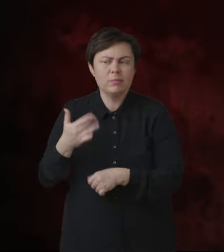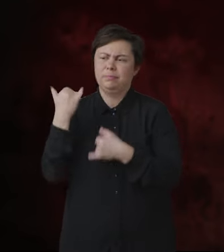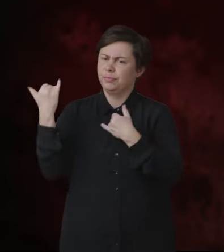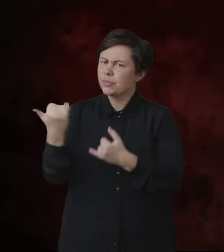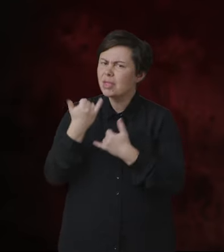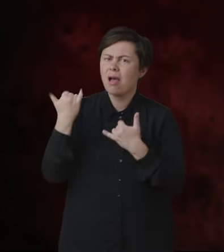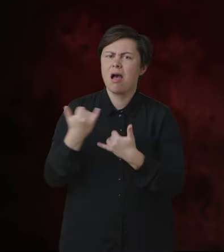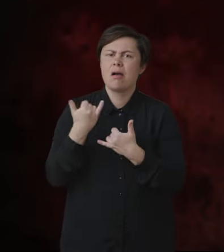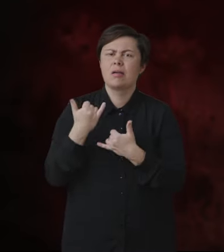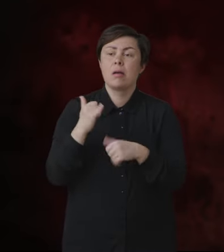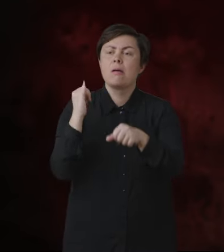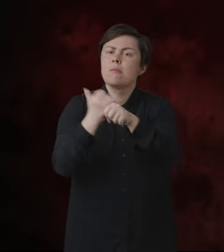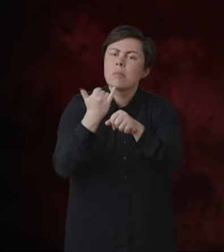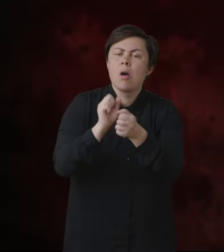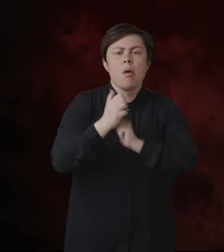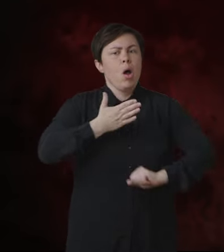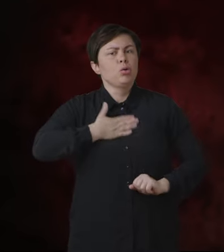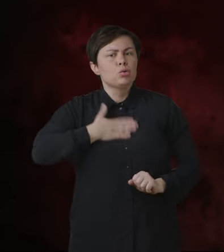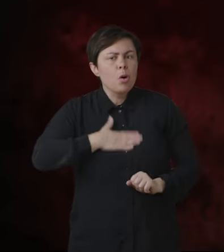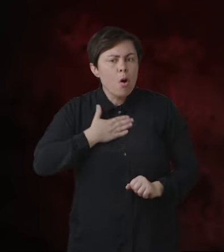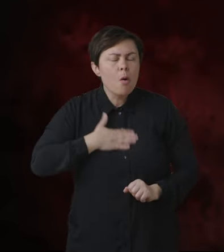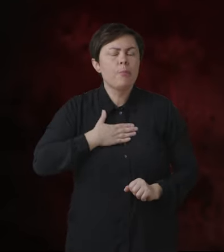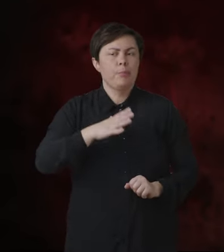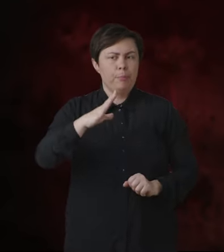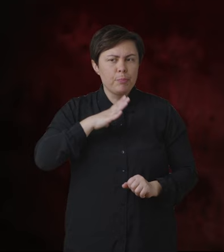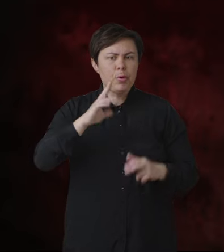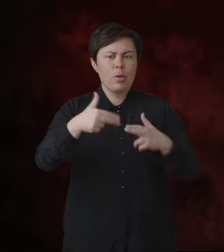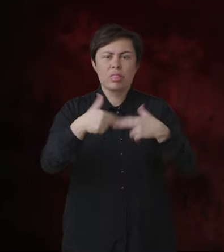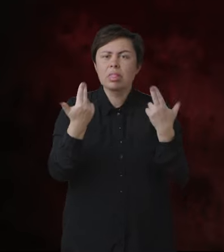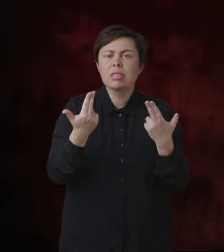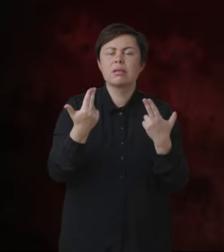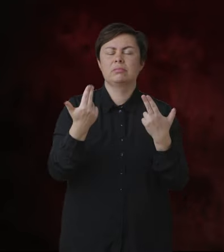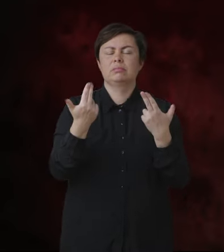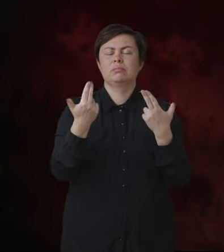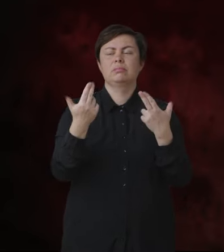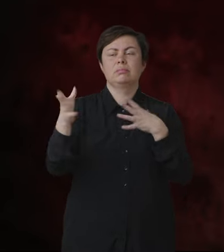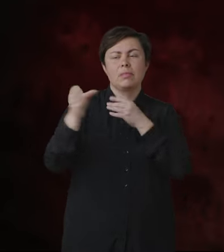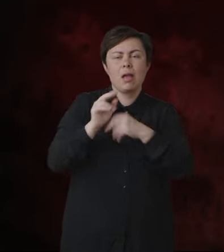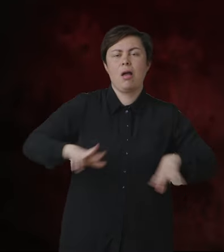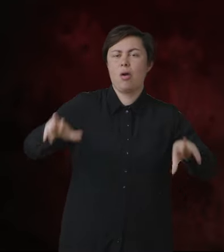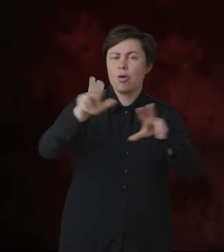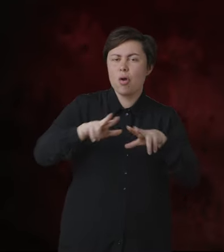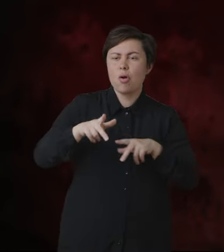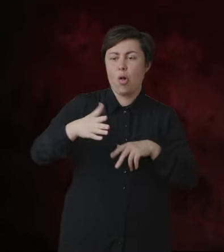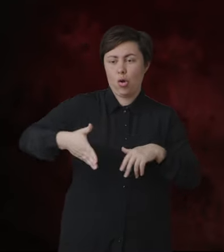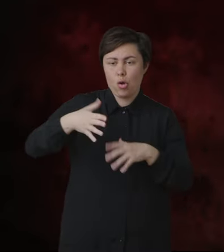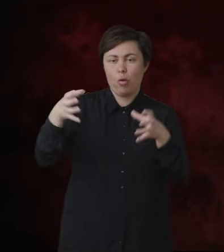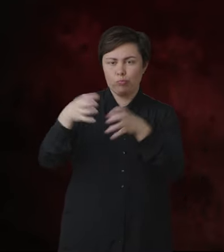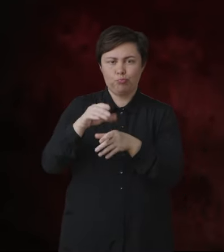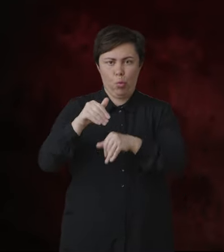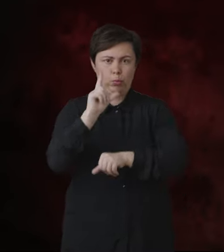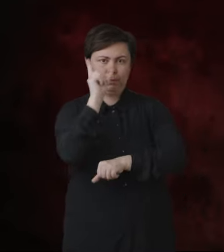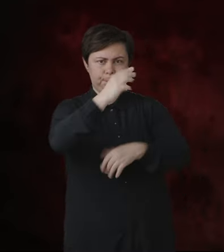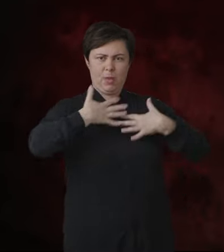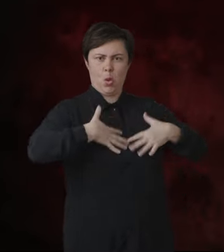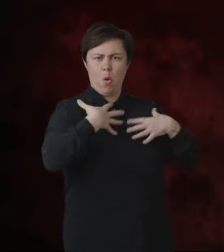zawsze w piątek albo w sobotę były takie dni, gdzie rodziny kolejarzy mogły iść